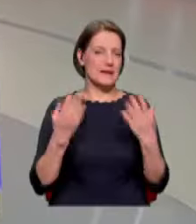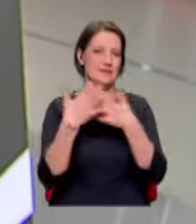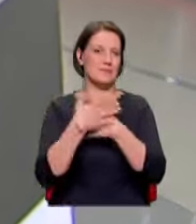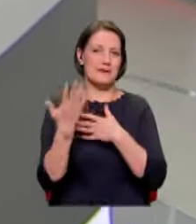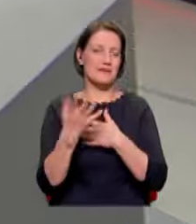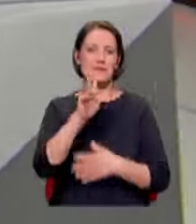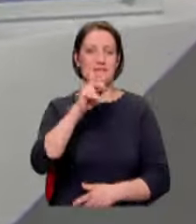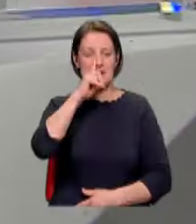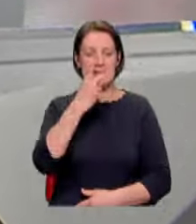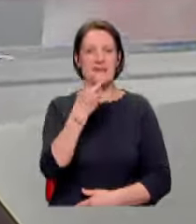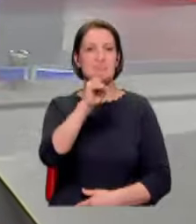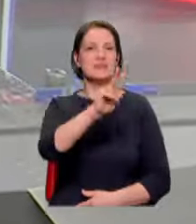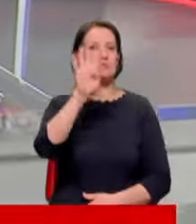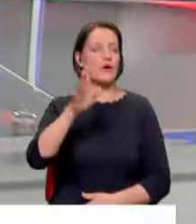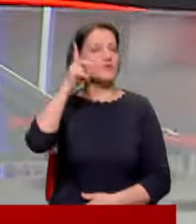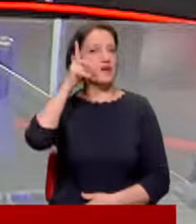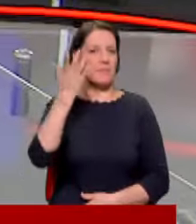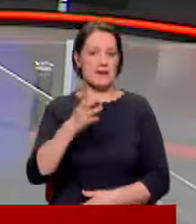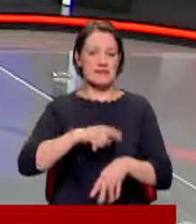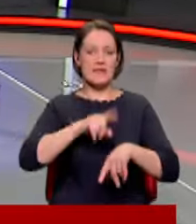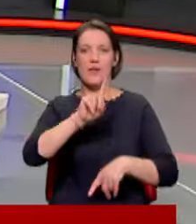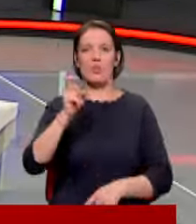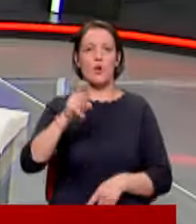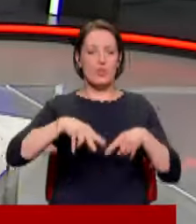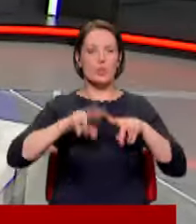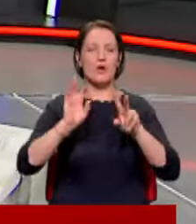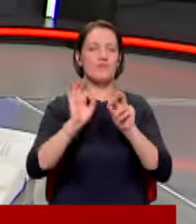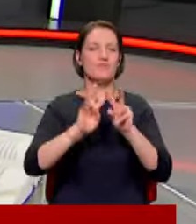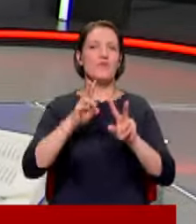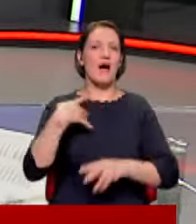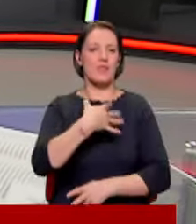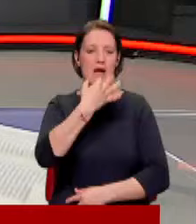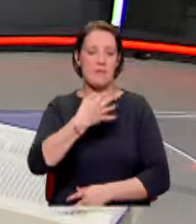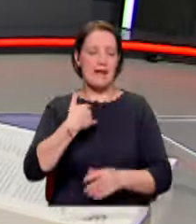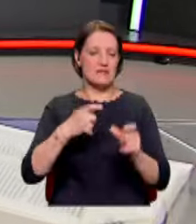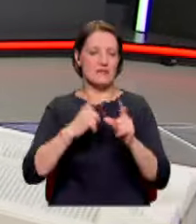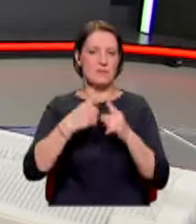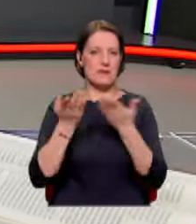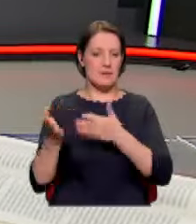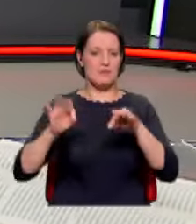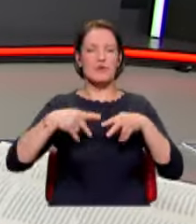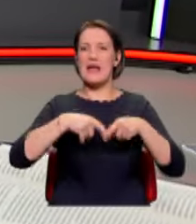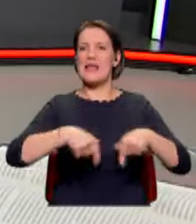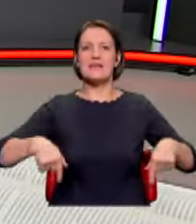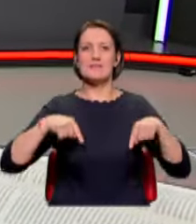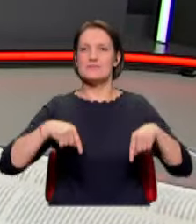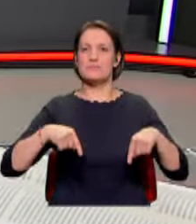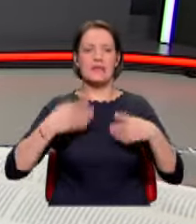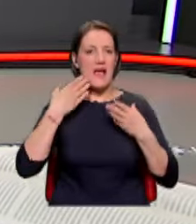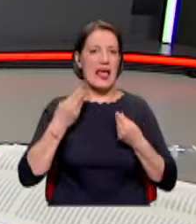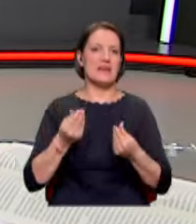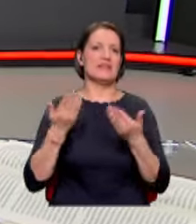İyi akşamlar. 3 Nisan 2024 Çarşamba saat 19. NAV Ana Haber'desiniz. Ben Selçuk Tepeli. Bugünkü etiketimiz